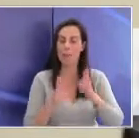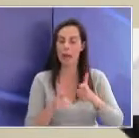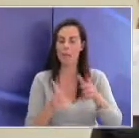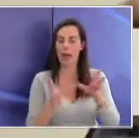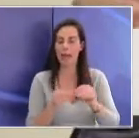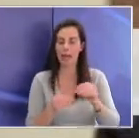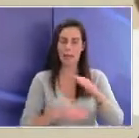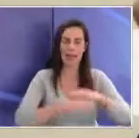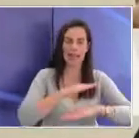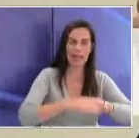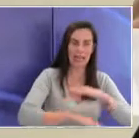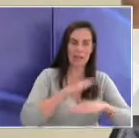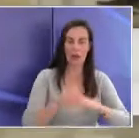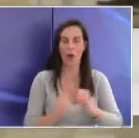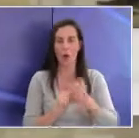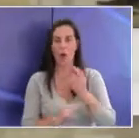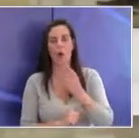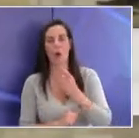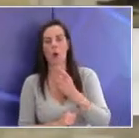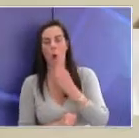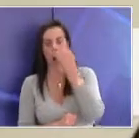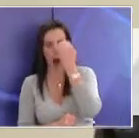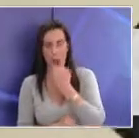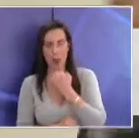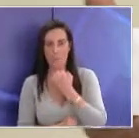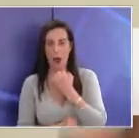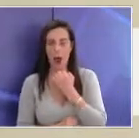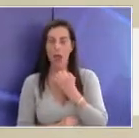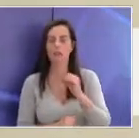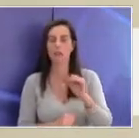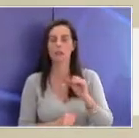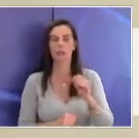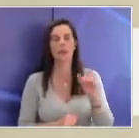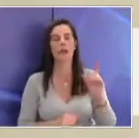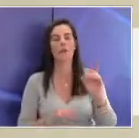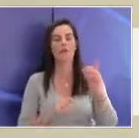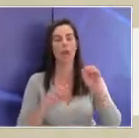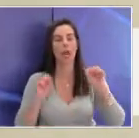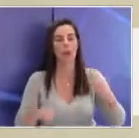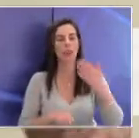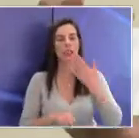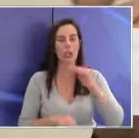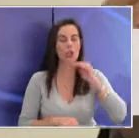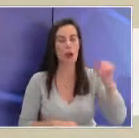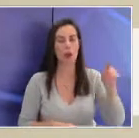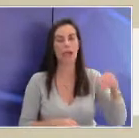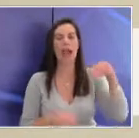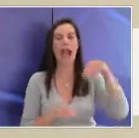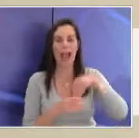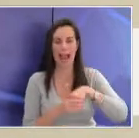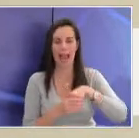חמאס, הכרה אמריקאית בריבונות ישראלית רמת הגולן ופיתוח ישראלית של רמת הגולן, שנפוך את רמת הגולן לחלק